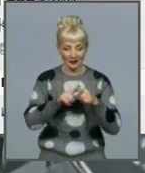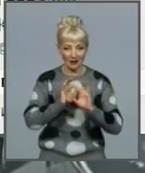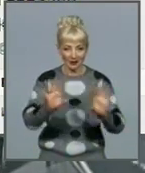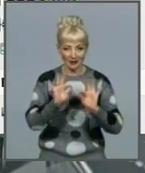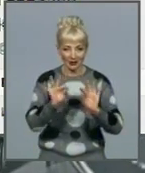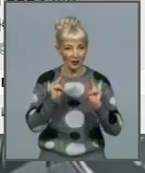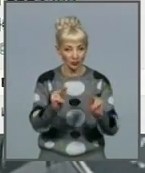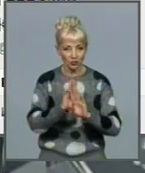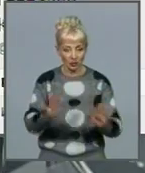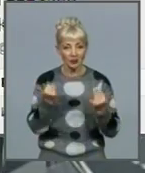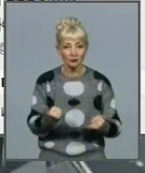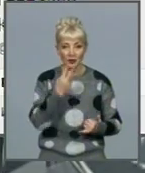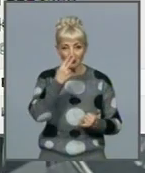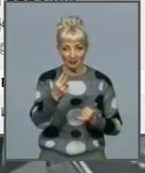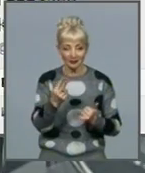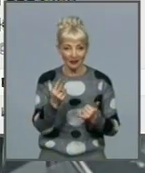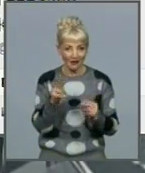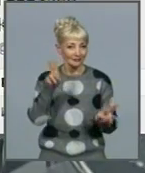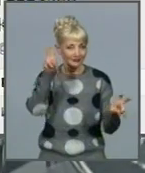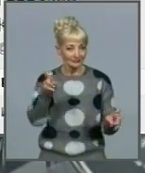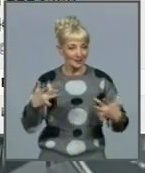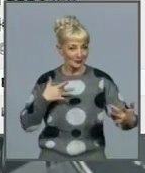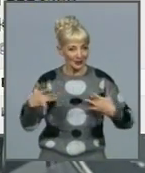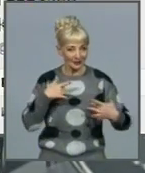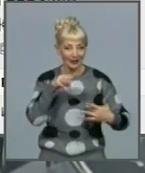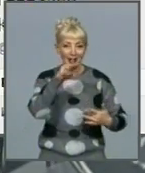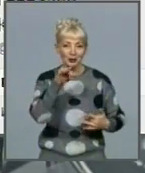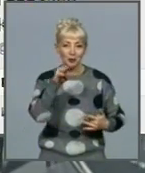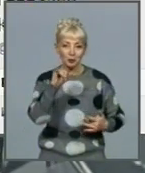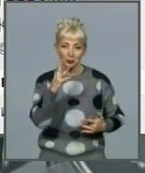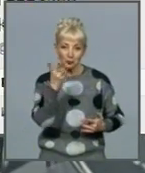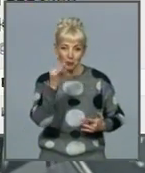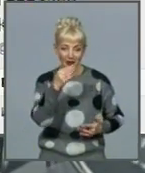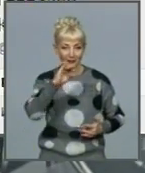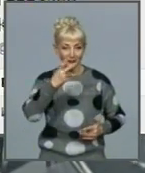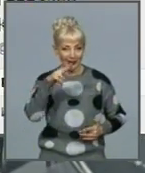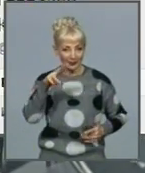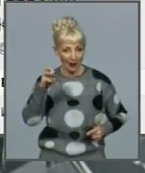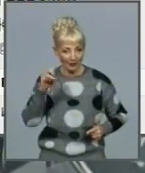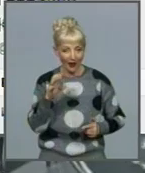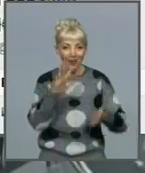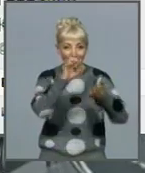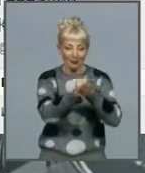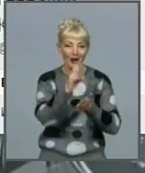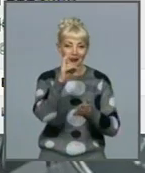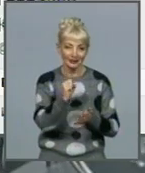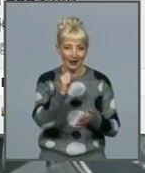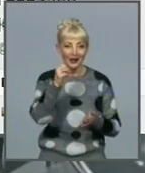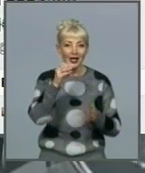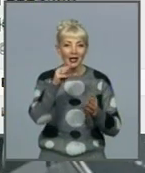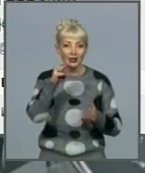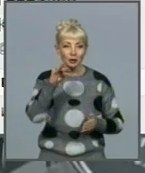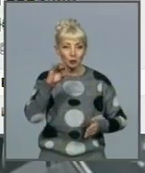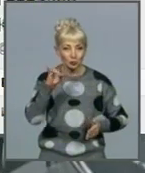посмотрели спектакль под названием «Тетушки Фельдмана на паре на тетушек Фельдмана». Главный спонсор – нардеп-меценат, режиссер «Серый зайчик».